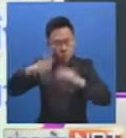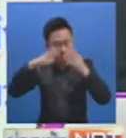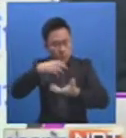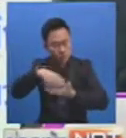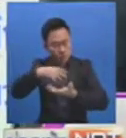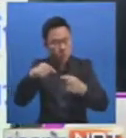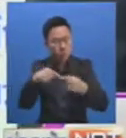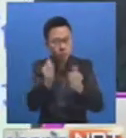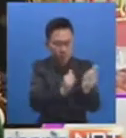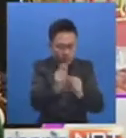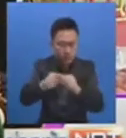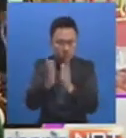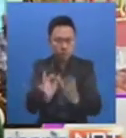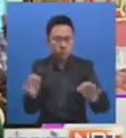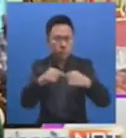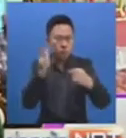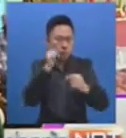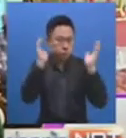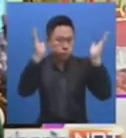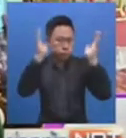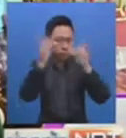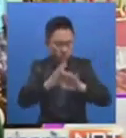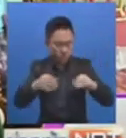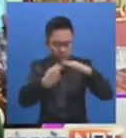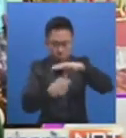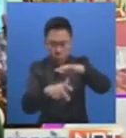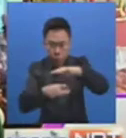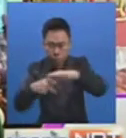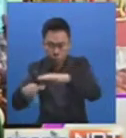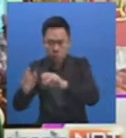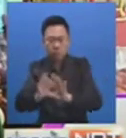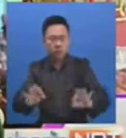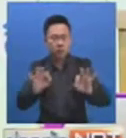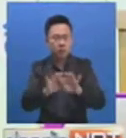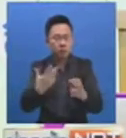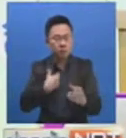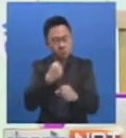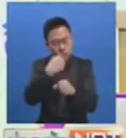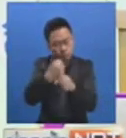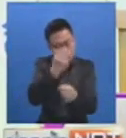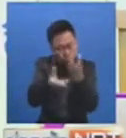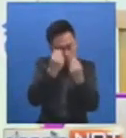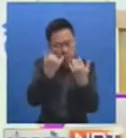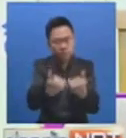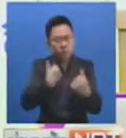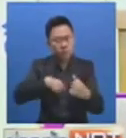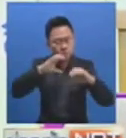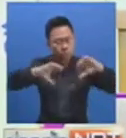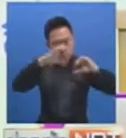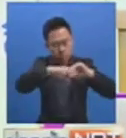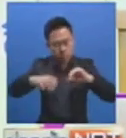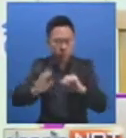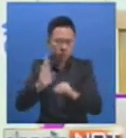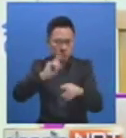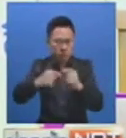ทุกอย่างต้องมีการแข่งขันจึงต้องพึ่งพาโฆษณาให้เป็นที่รู้จักสำหรับการฝึกอบรมในครั้งนี้มีหลายหน่วยงานให้ความสำคัญ